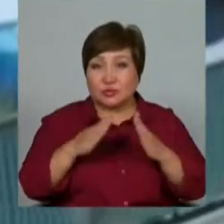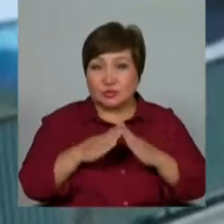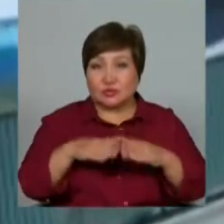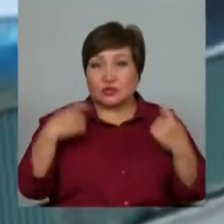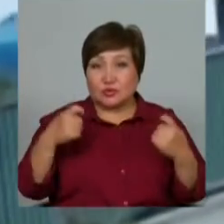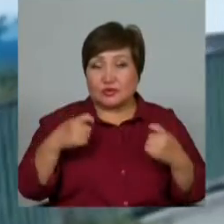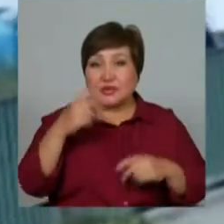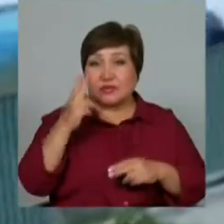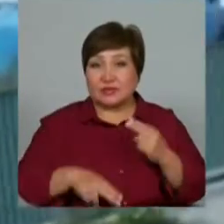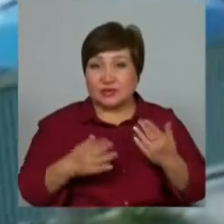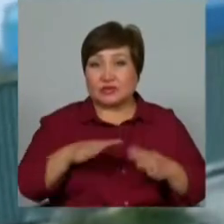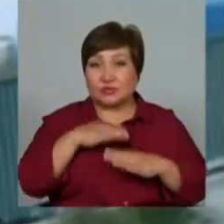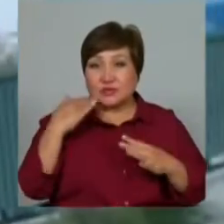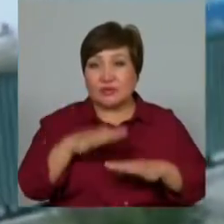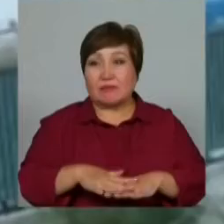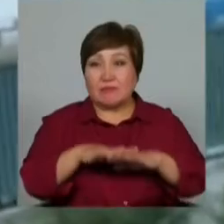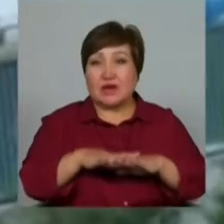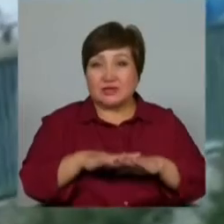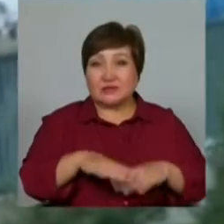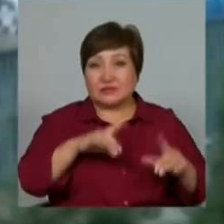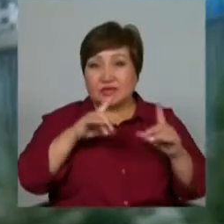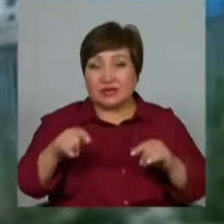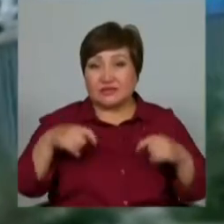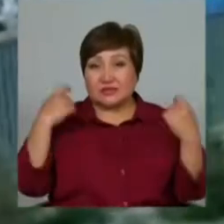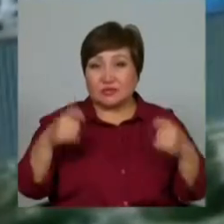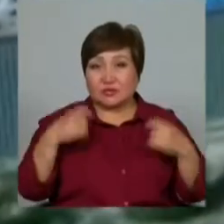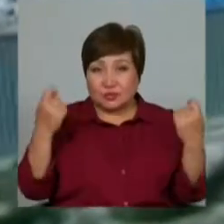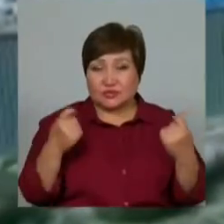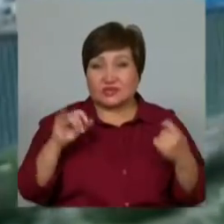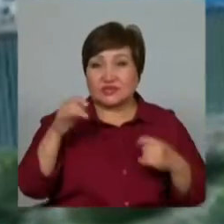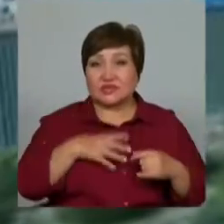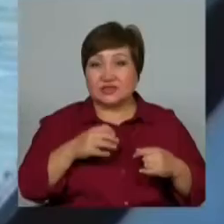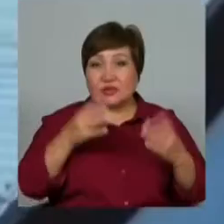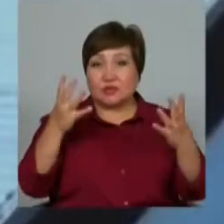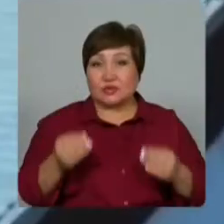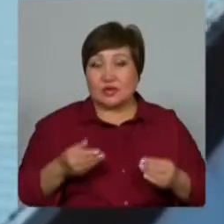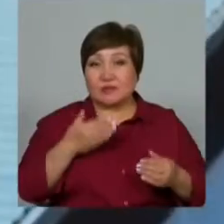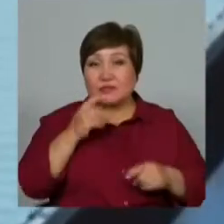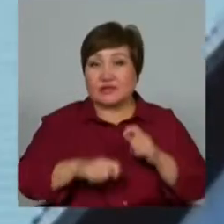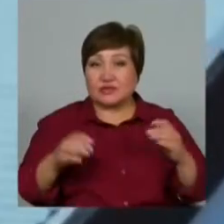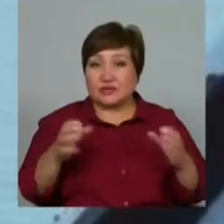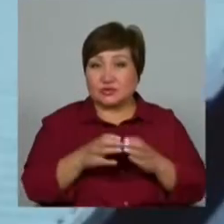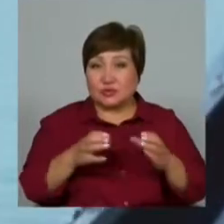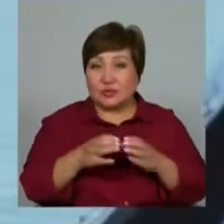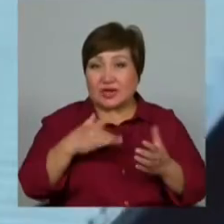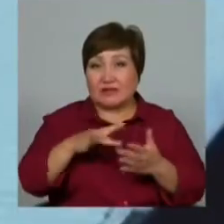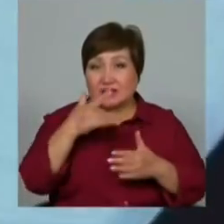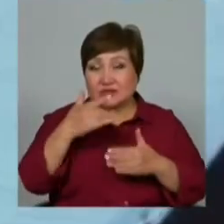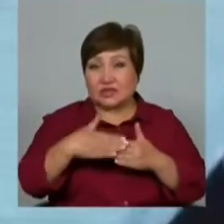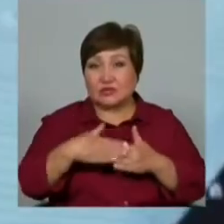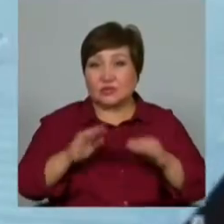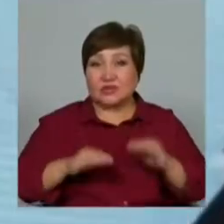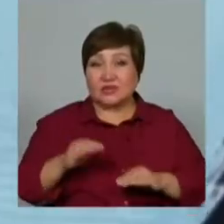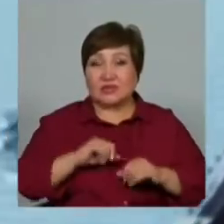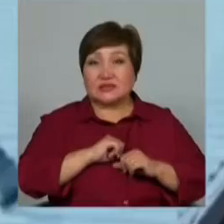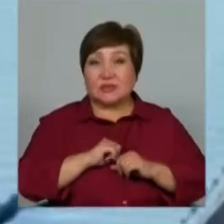көпшілік демалыс базасына той жасауға көшкен. Жексенбіде мониторингтік топ мүшелеріне қалаға жақын жерде орналасқан демалыс базасында тойдың